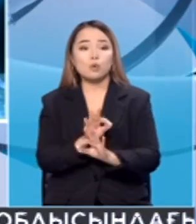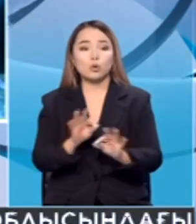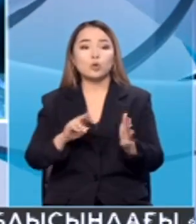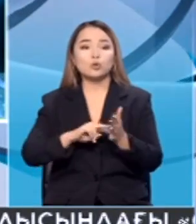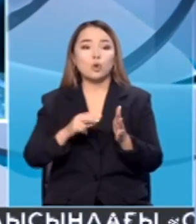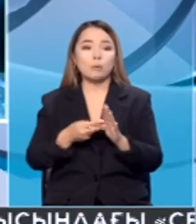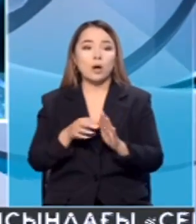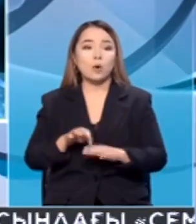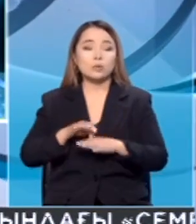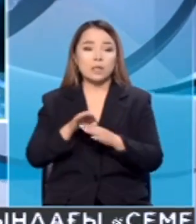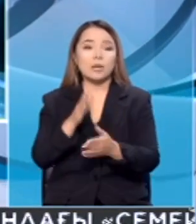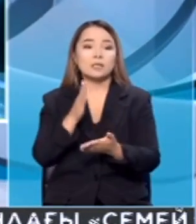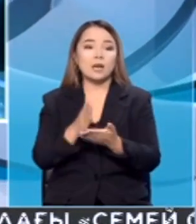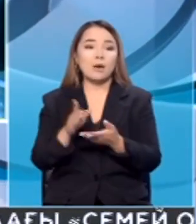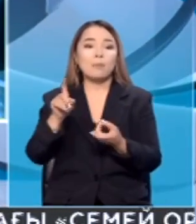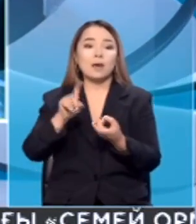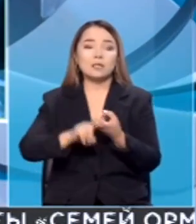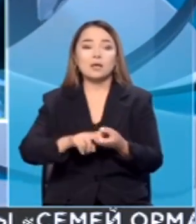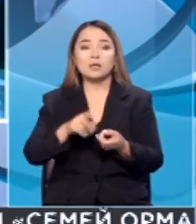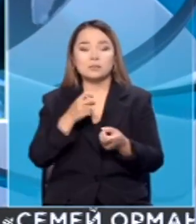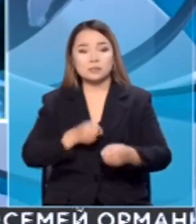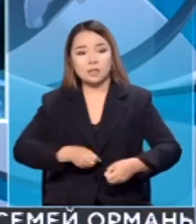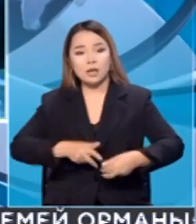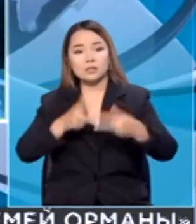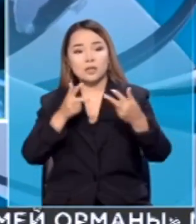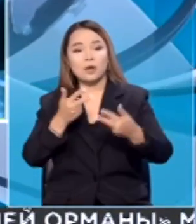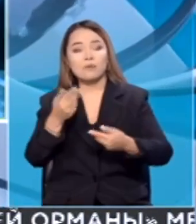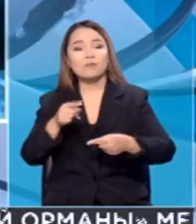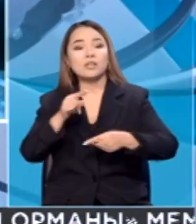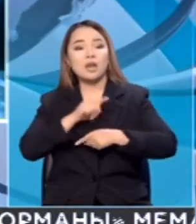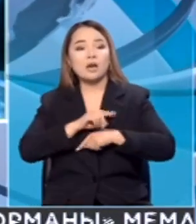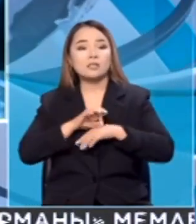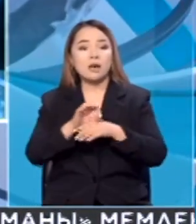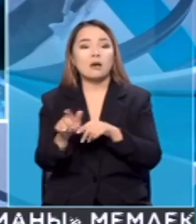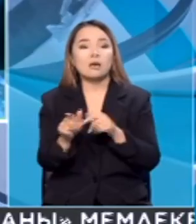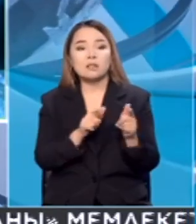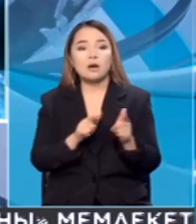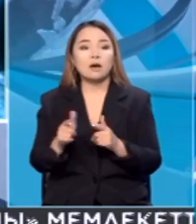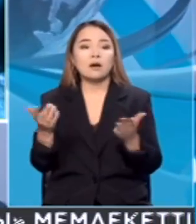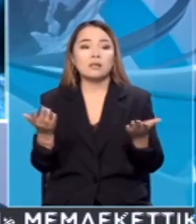жоба өтетін жерден тікелей байланысқа қосылады. Айя, финалға дайындық қалай жүріп жатыр?